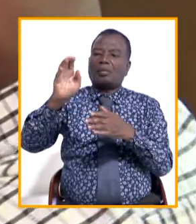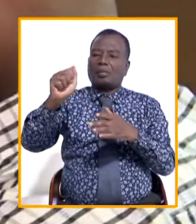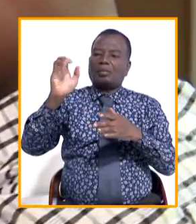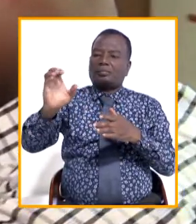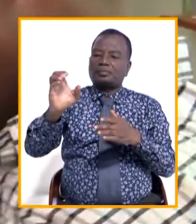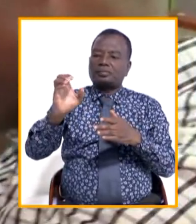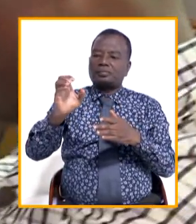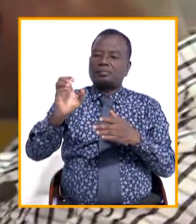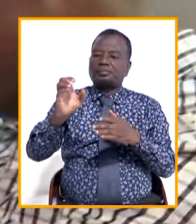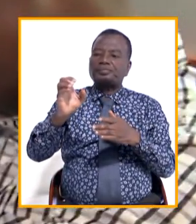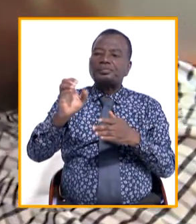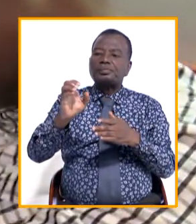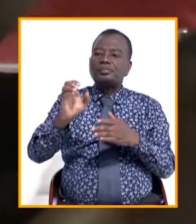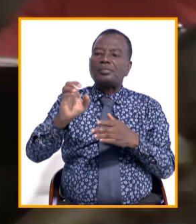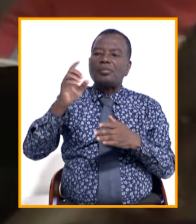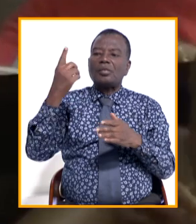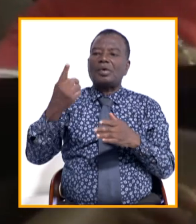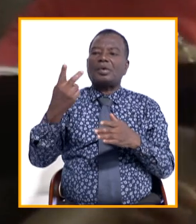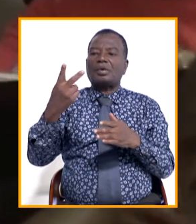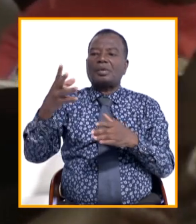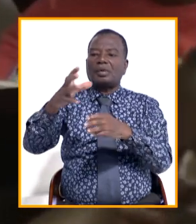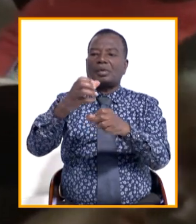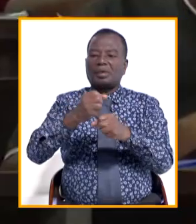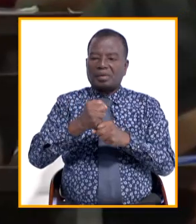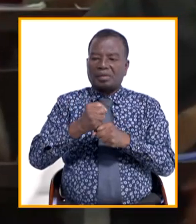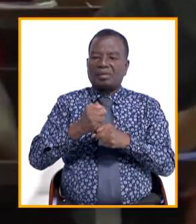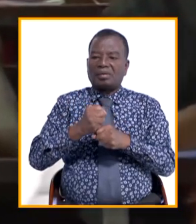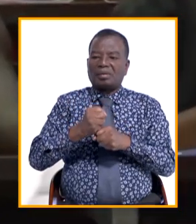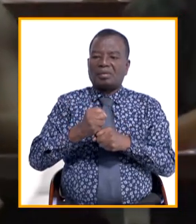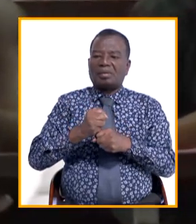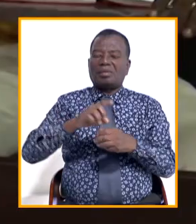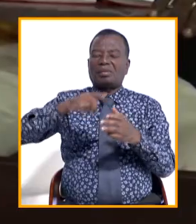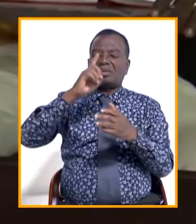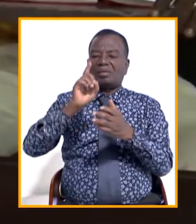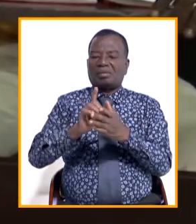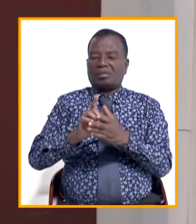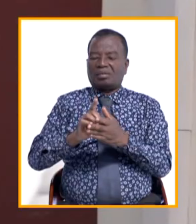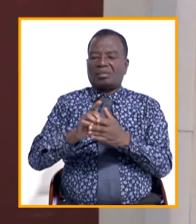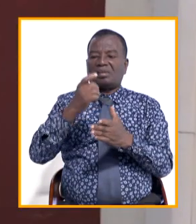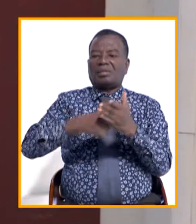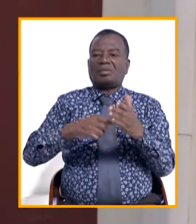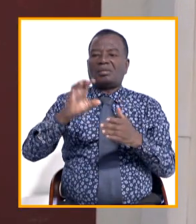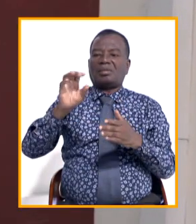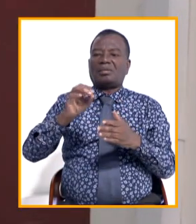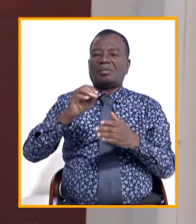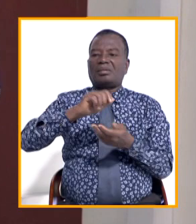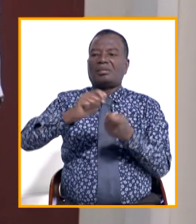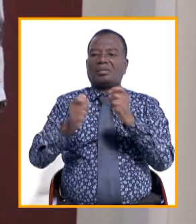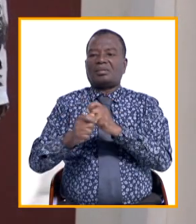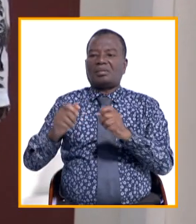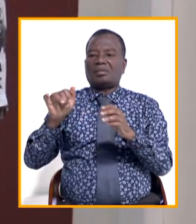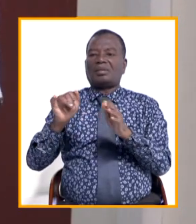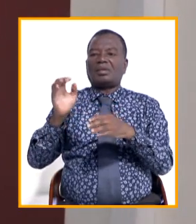la technologie SSMT, seulement deux admis aux examens, soit un taux de 0,78%. Ces échanges entre eux